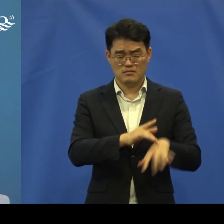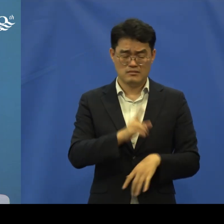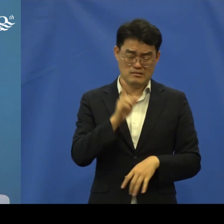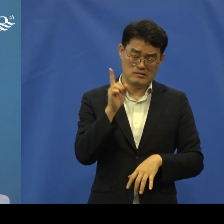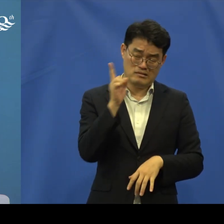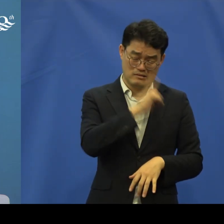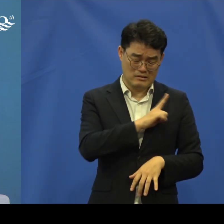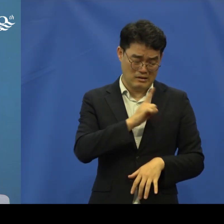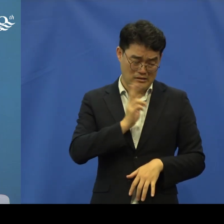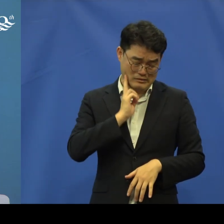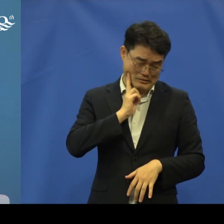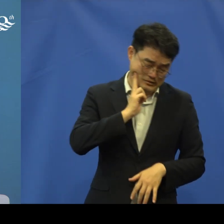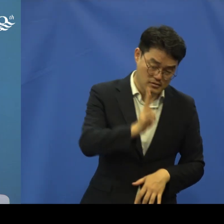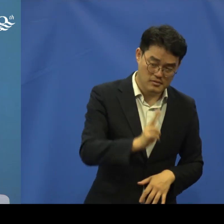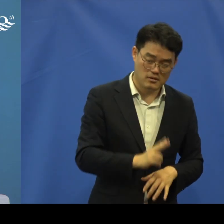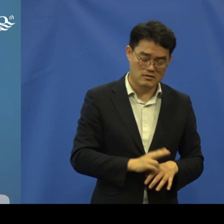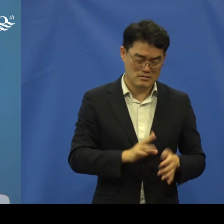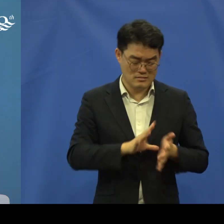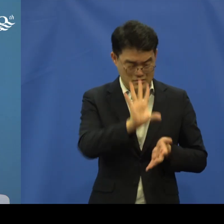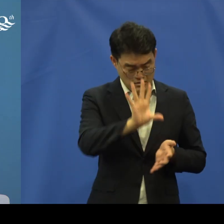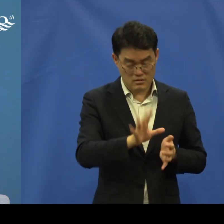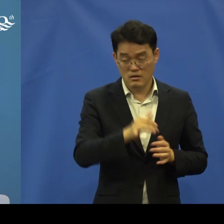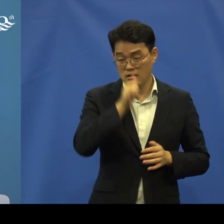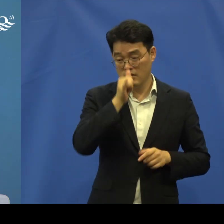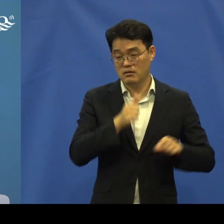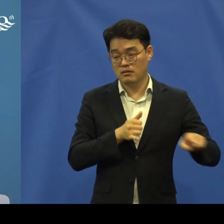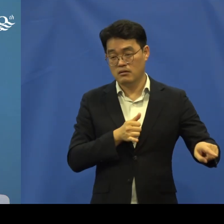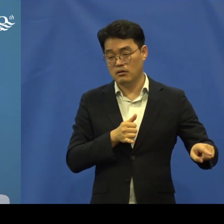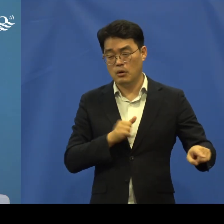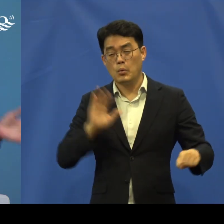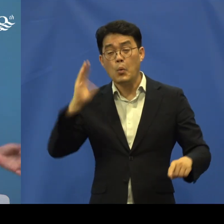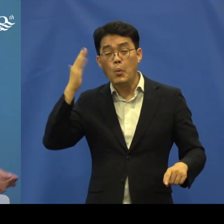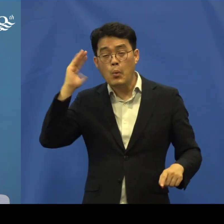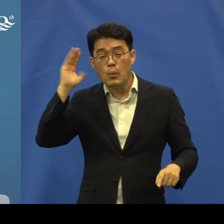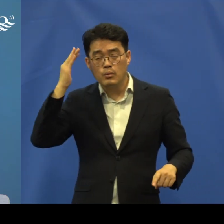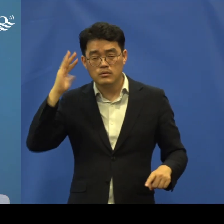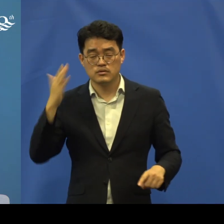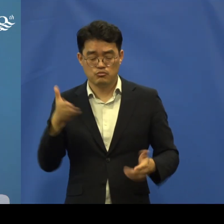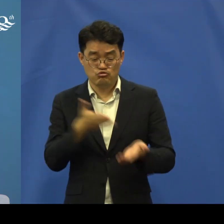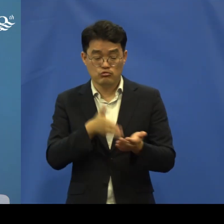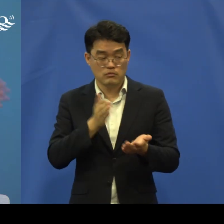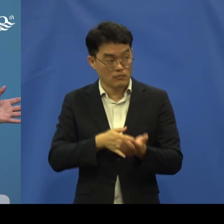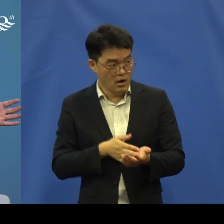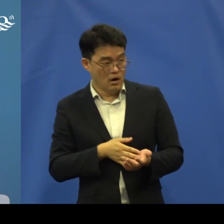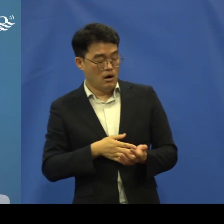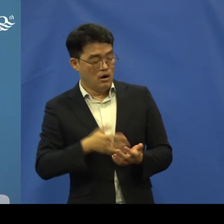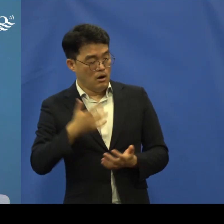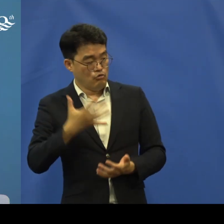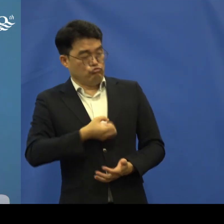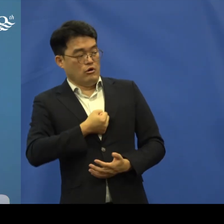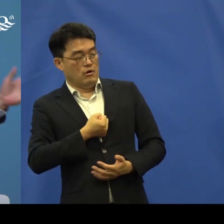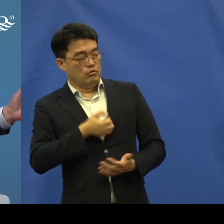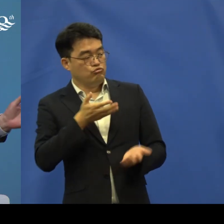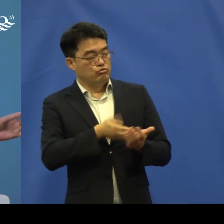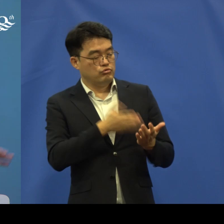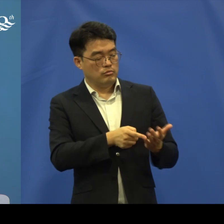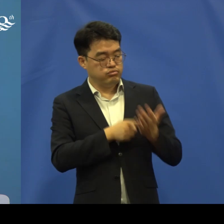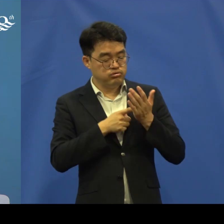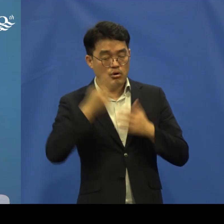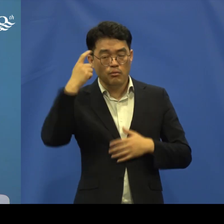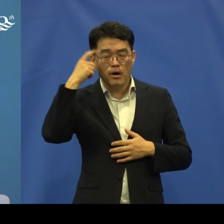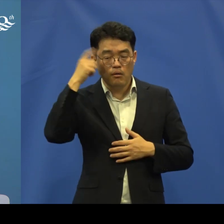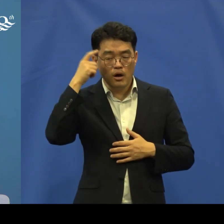모든 파괴적인 일들 안에 그 배후에는 누가 있느냐? 마귀가 있는 거예요. 가정을 파괴하고, 관계를 파괴시키고, 교회를